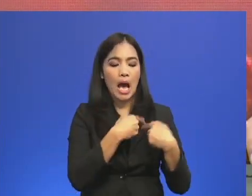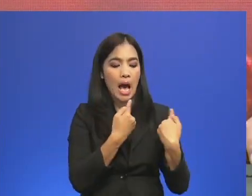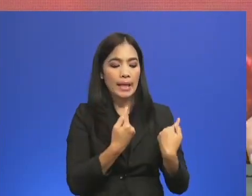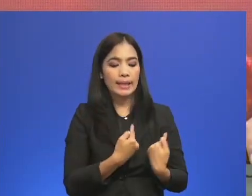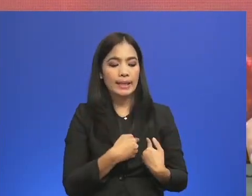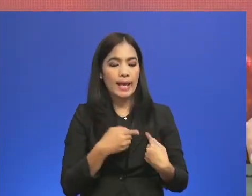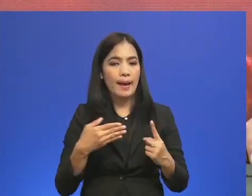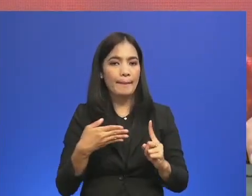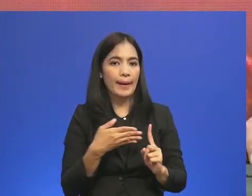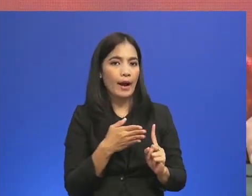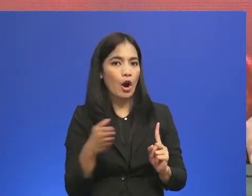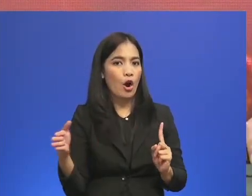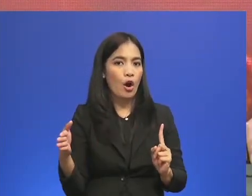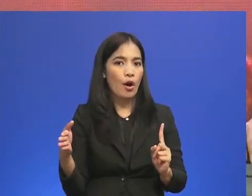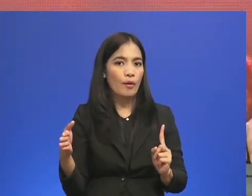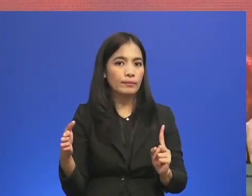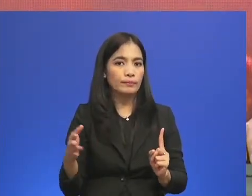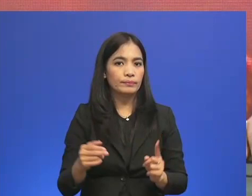bengkok.